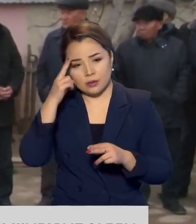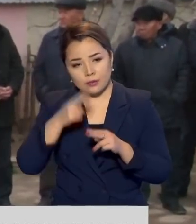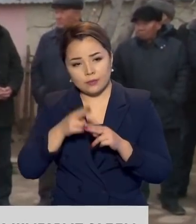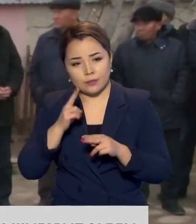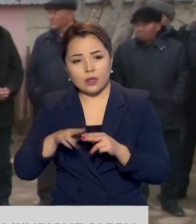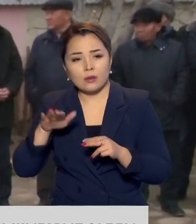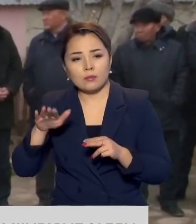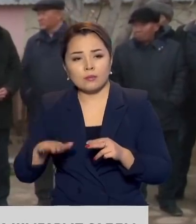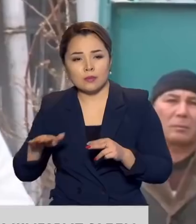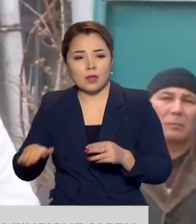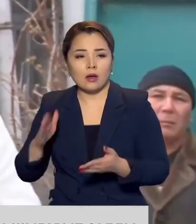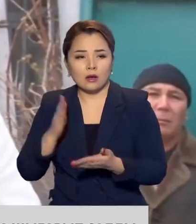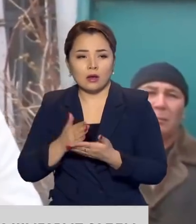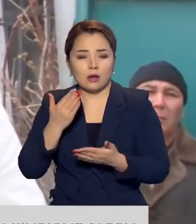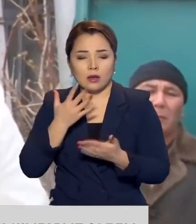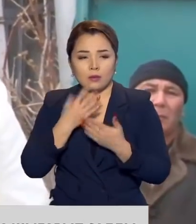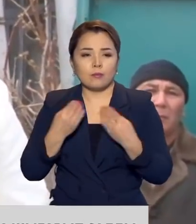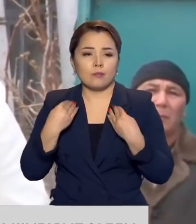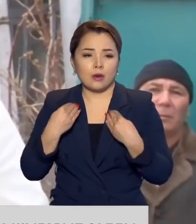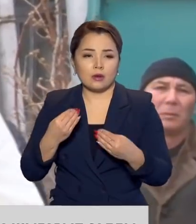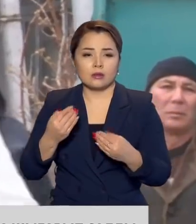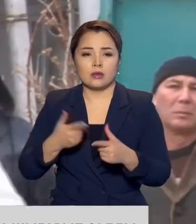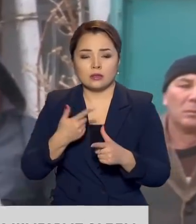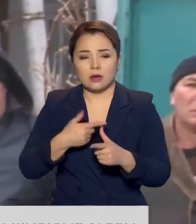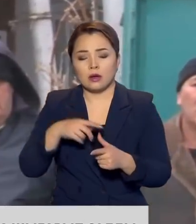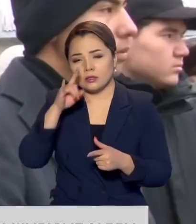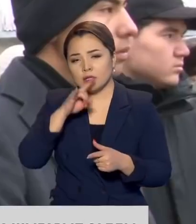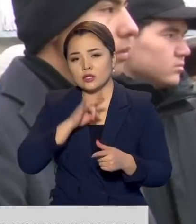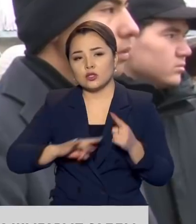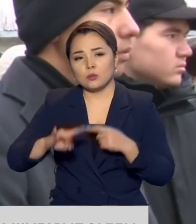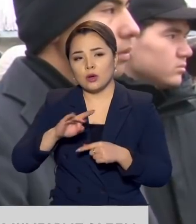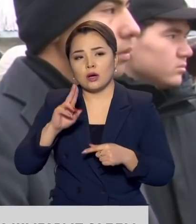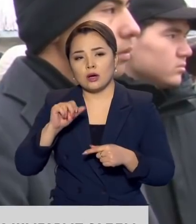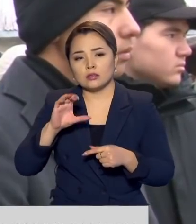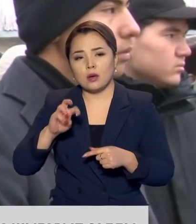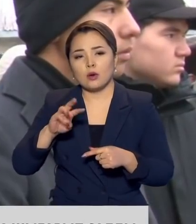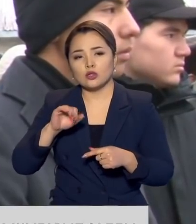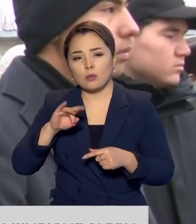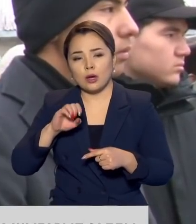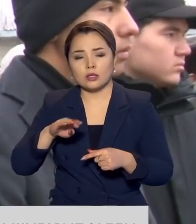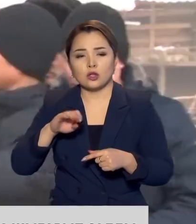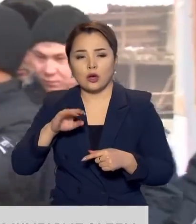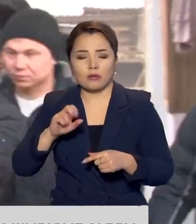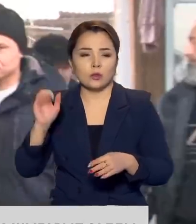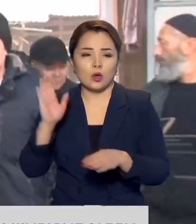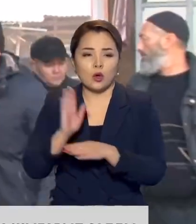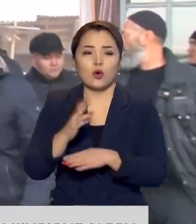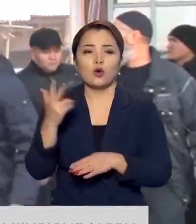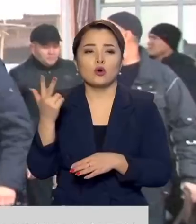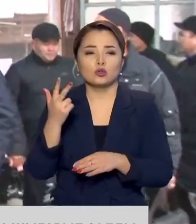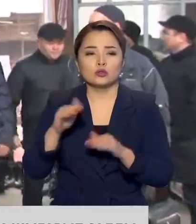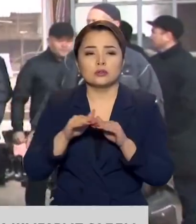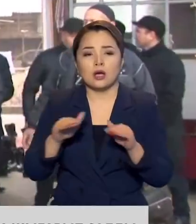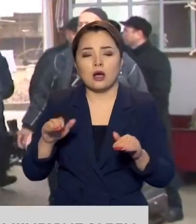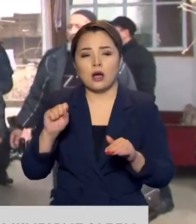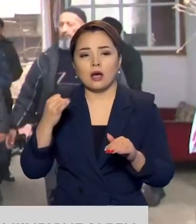қалды. Батырдың ерлігі ескеріліп, Қазақстан Республикасы президенті Қасым-Жомарт Тоқаевтың жарлығымен 3-ші